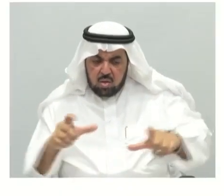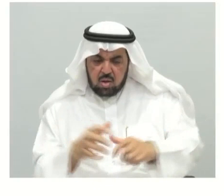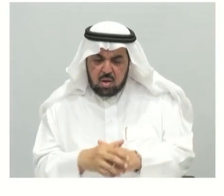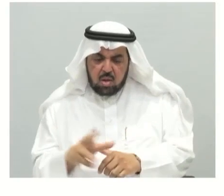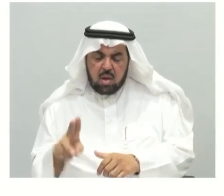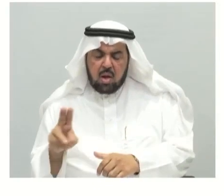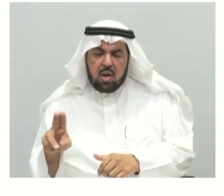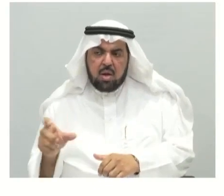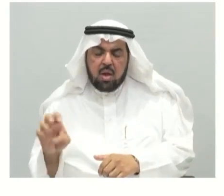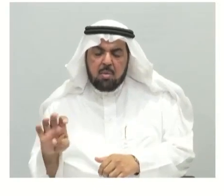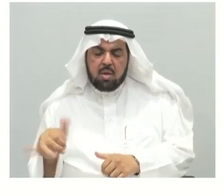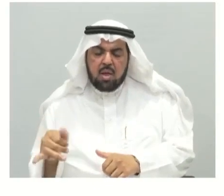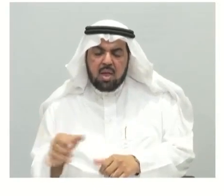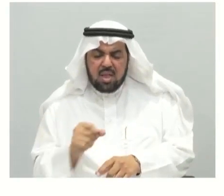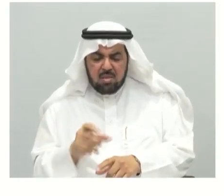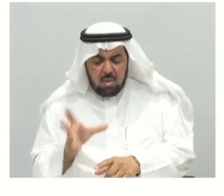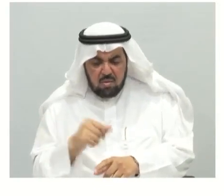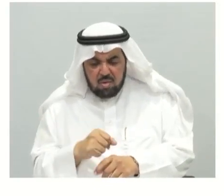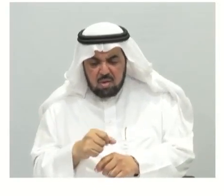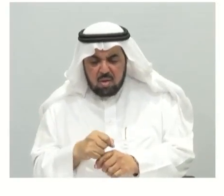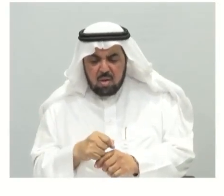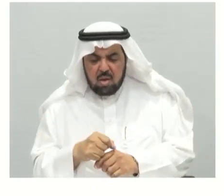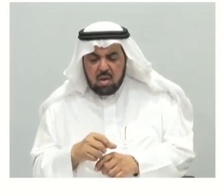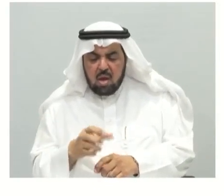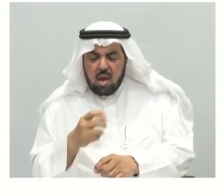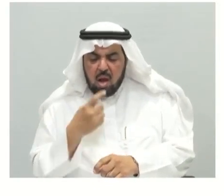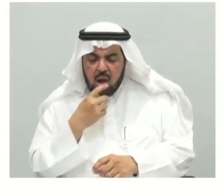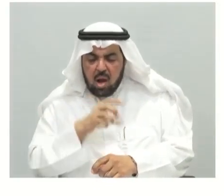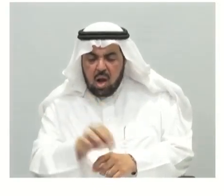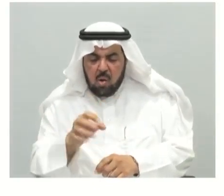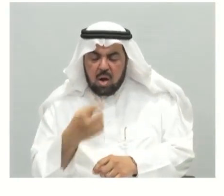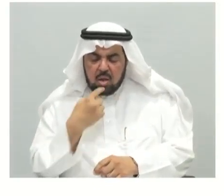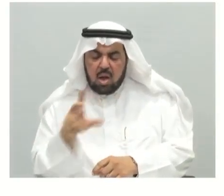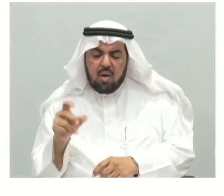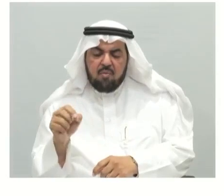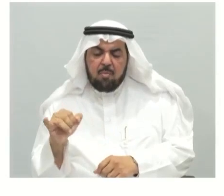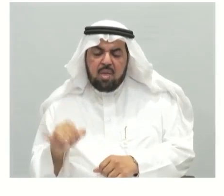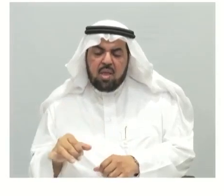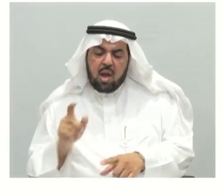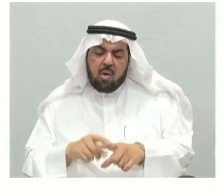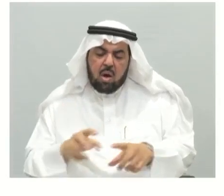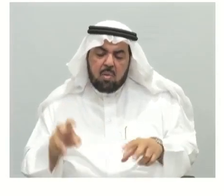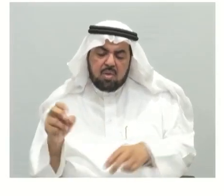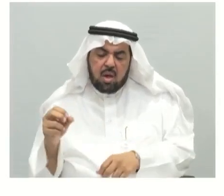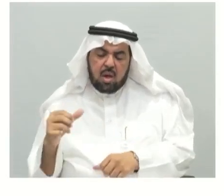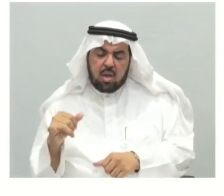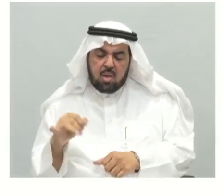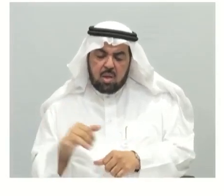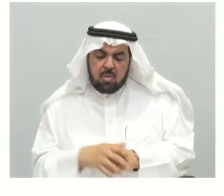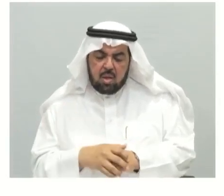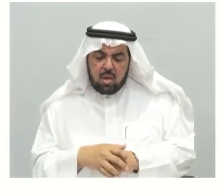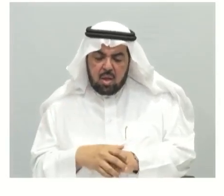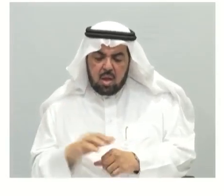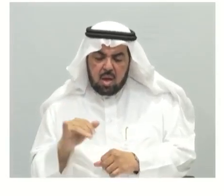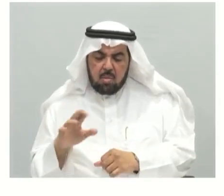العنكبيات تفتقد الى اللواقط الفميه اللوامس القدميه المغازل قرون